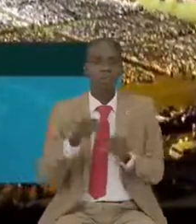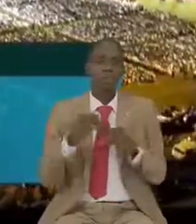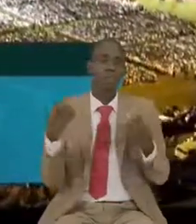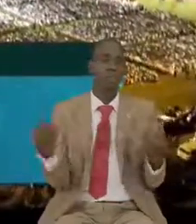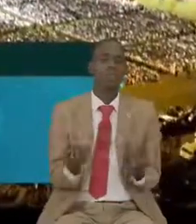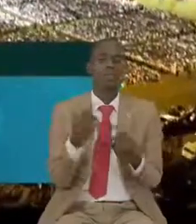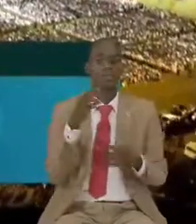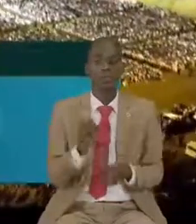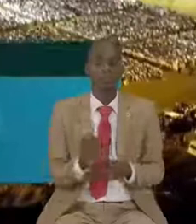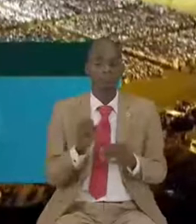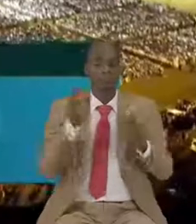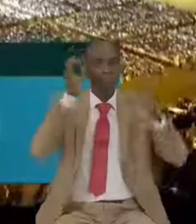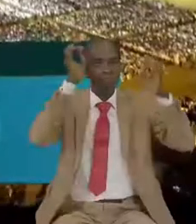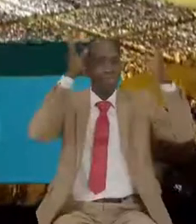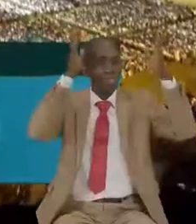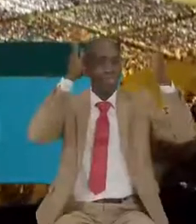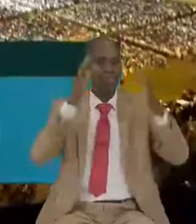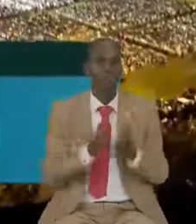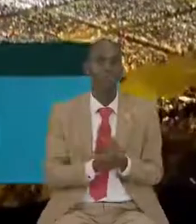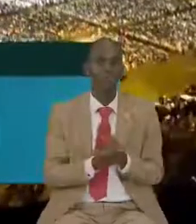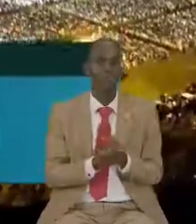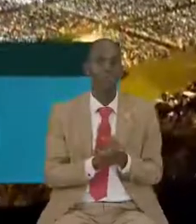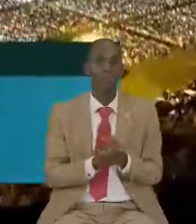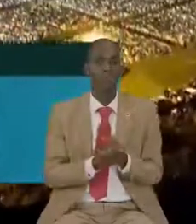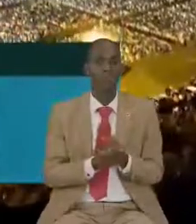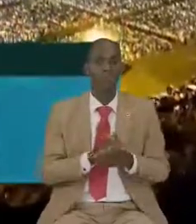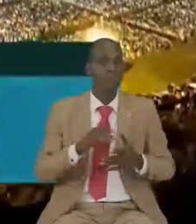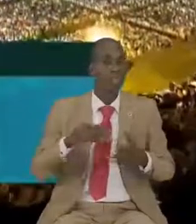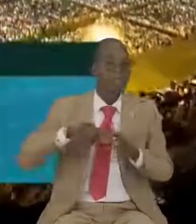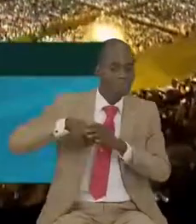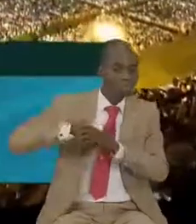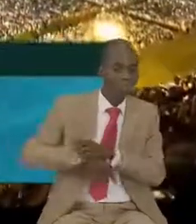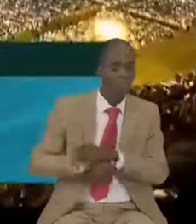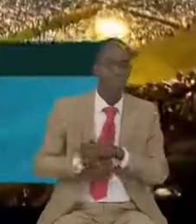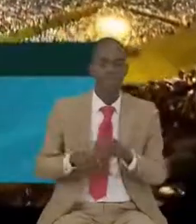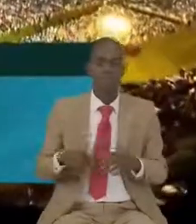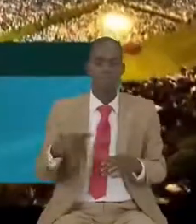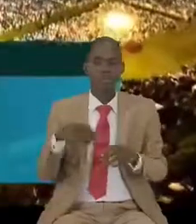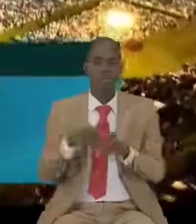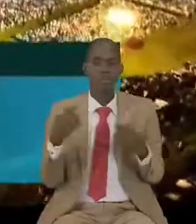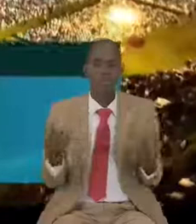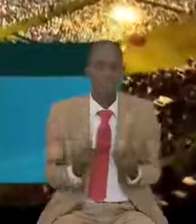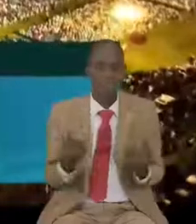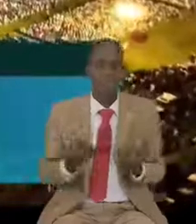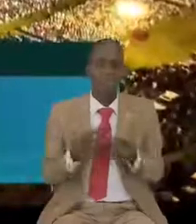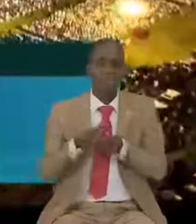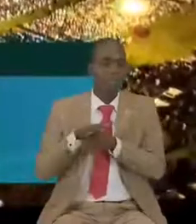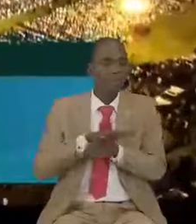Nous étions morts par nos offenses, c'était terrible. Nous étions